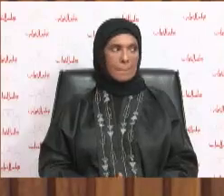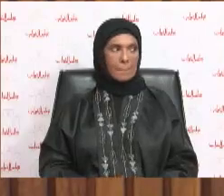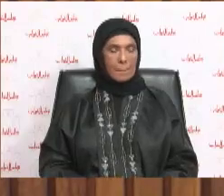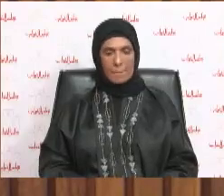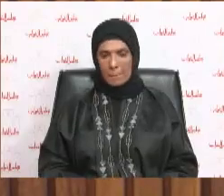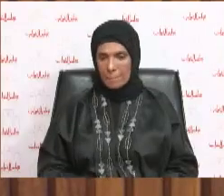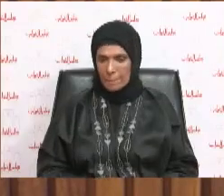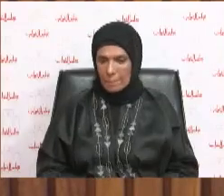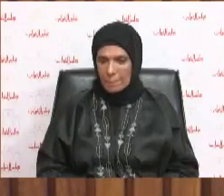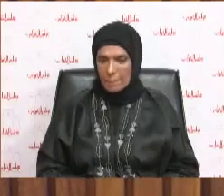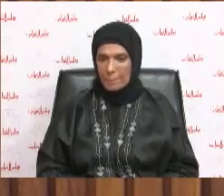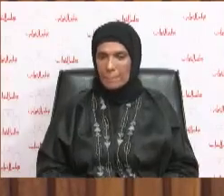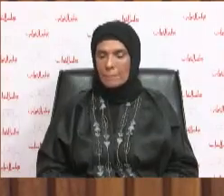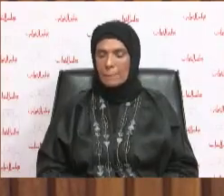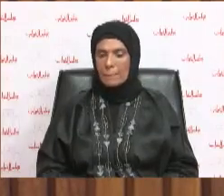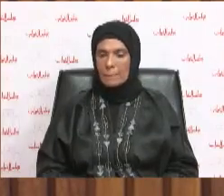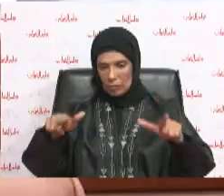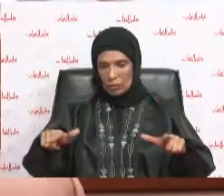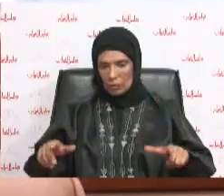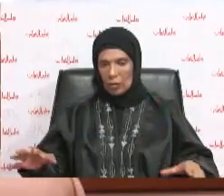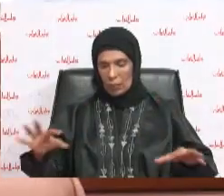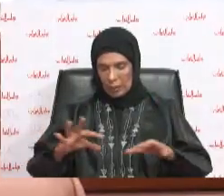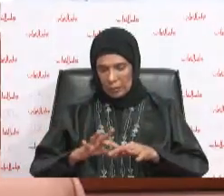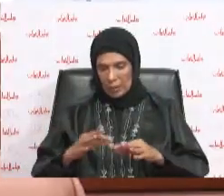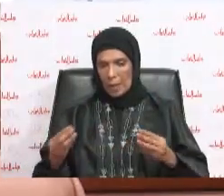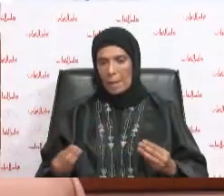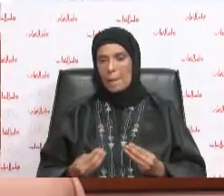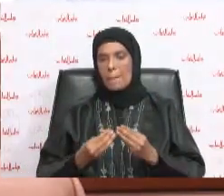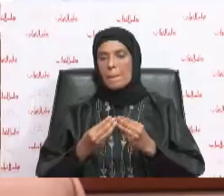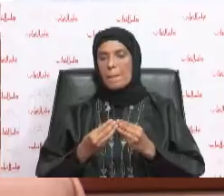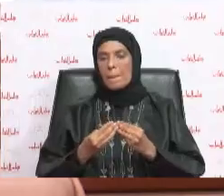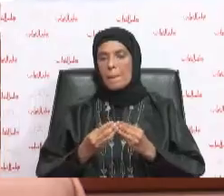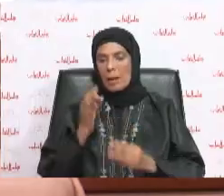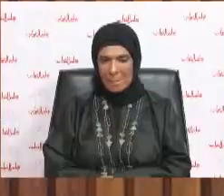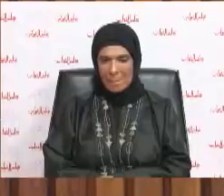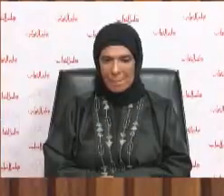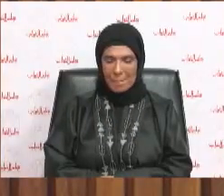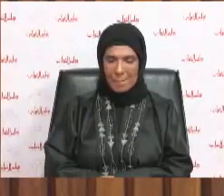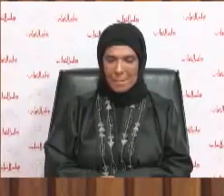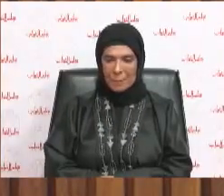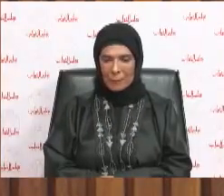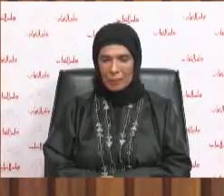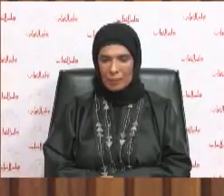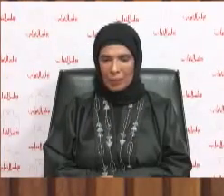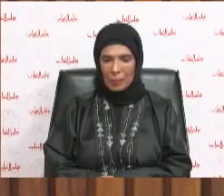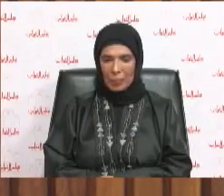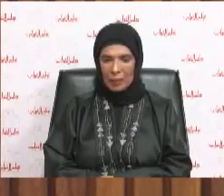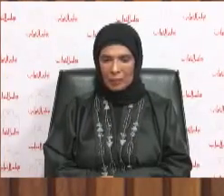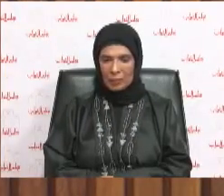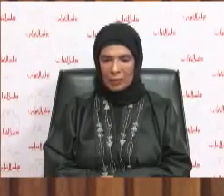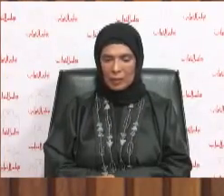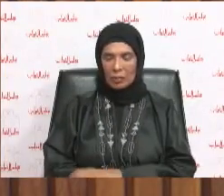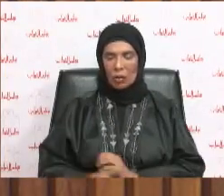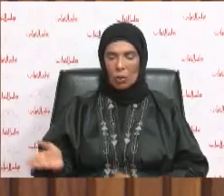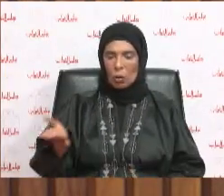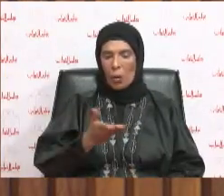على أساس يكون التركيز والنقاش يعني مركز. قبل ما أعطي الكلام للإخوان طالبي الكلام، اسمحوا لي باسمكم